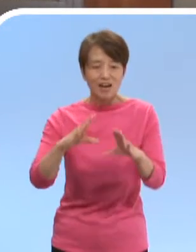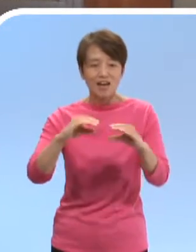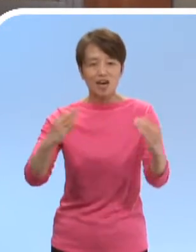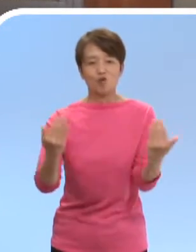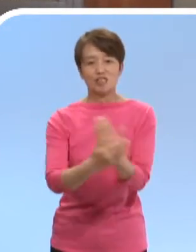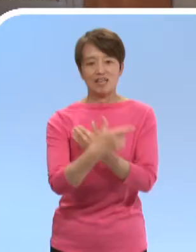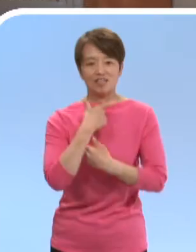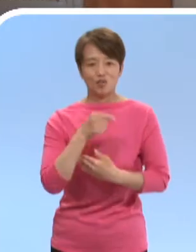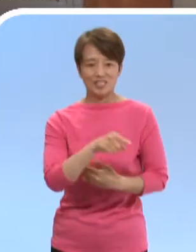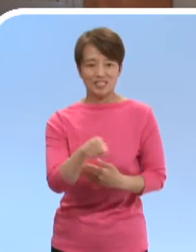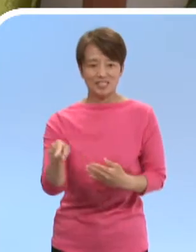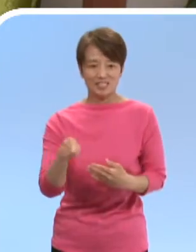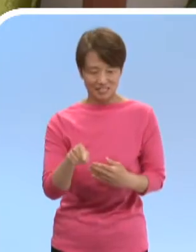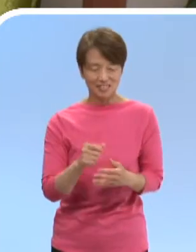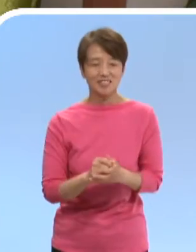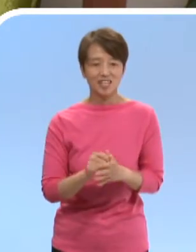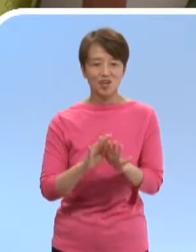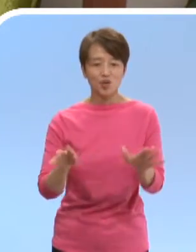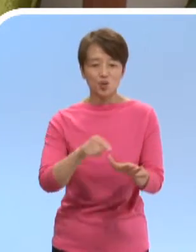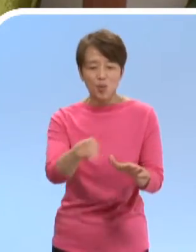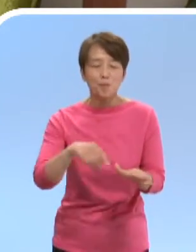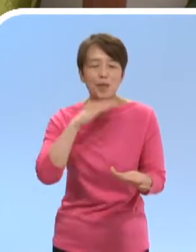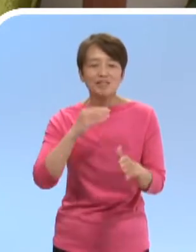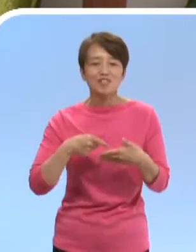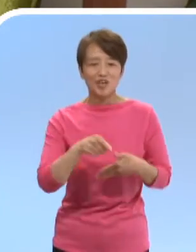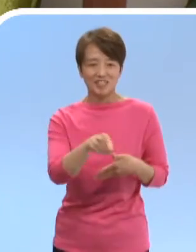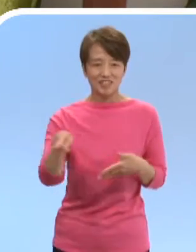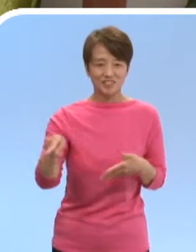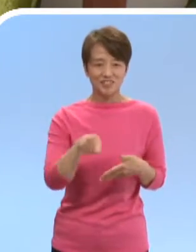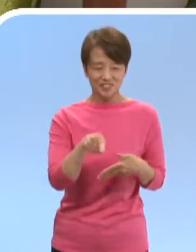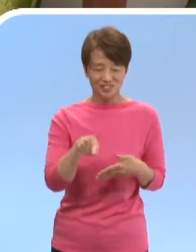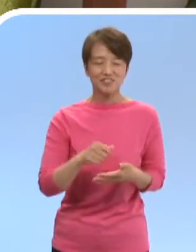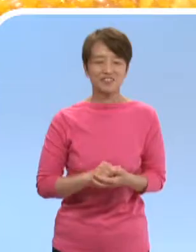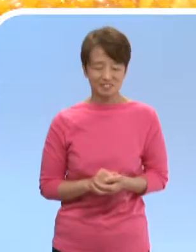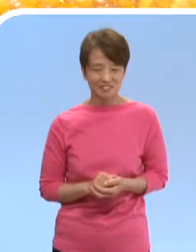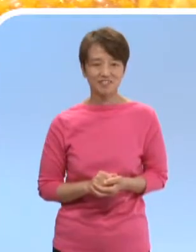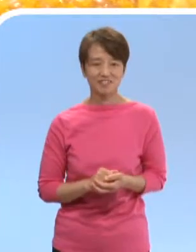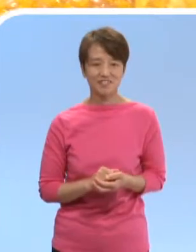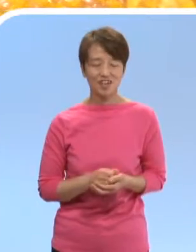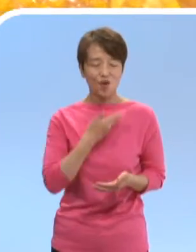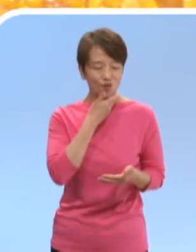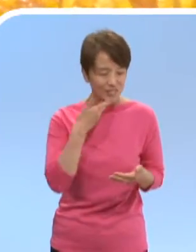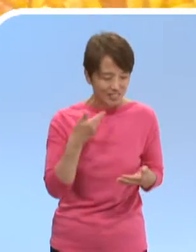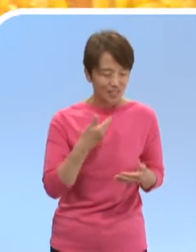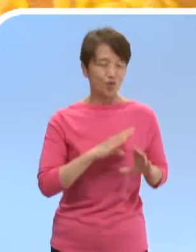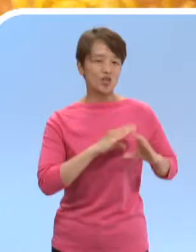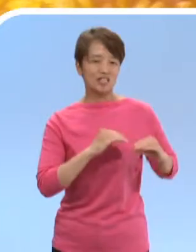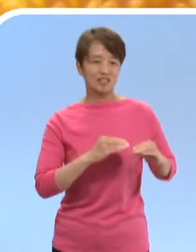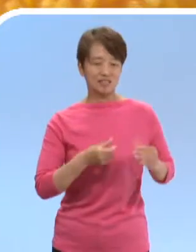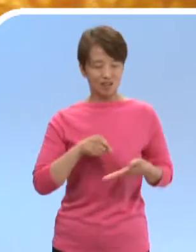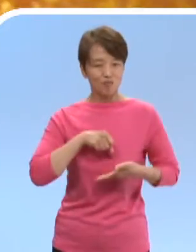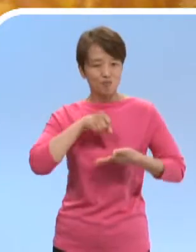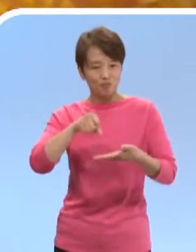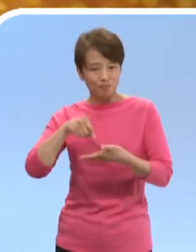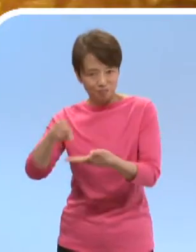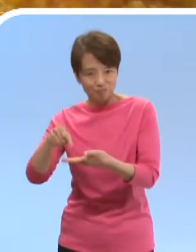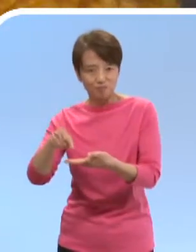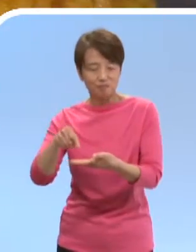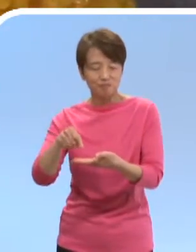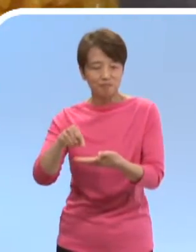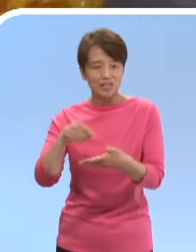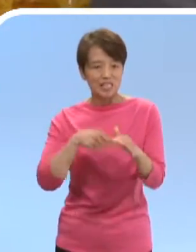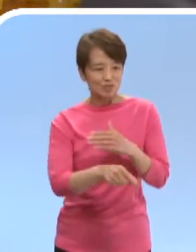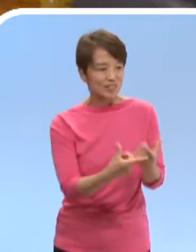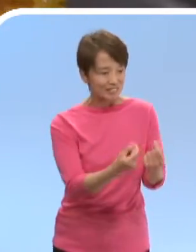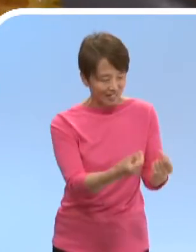ちからまず笑顔にしたくて、その日を子どもたちがすごく楽しみにしてくれてて、 美味しさと人の優しさとか温か